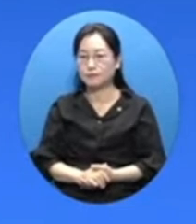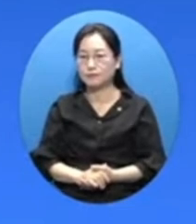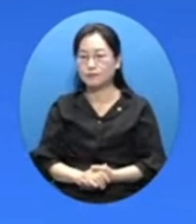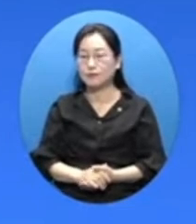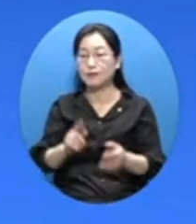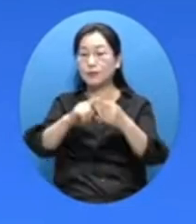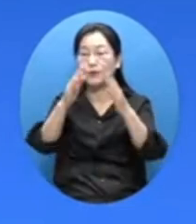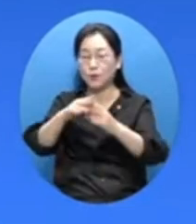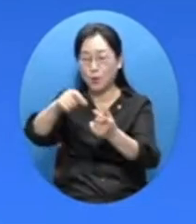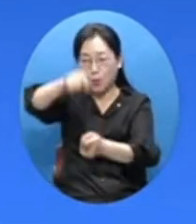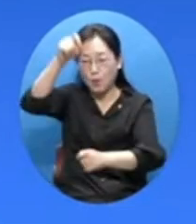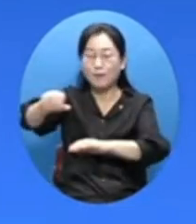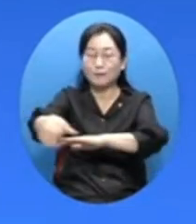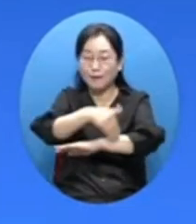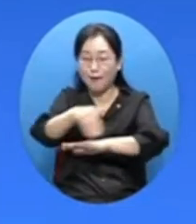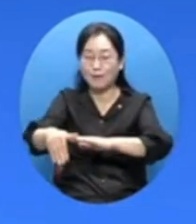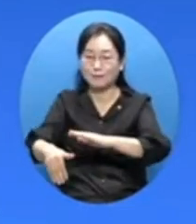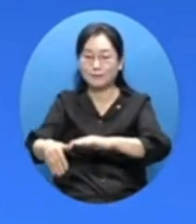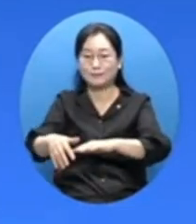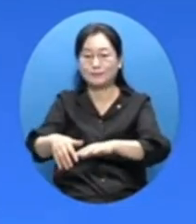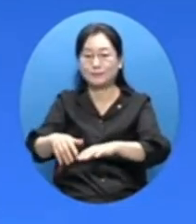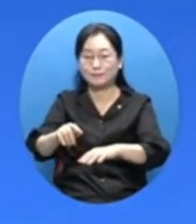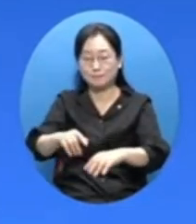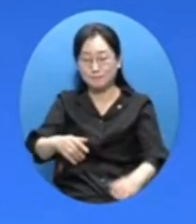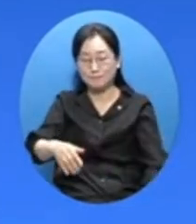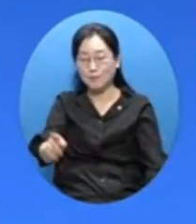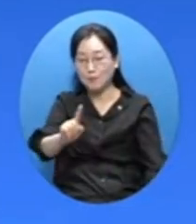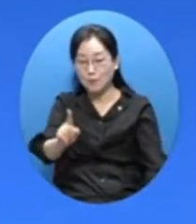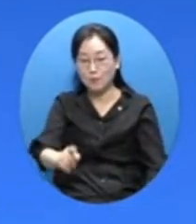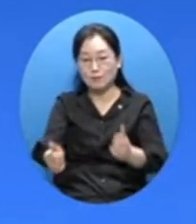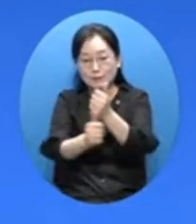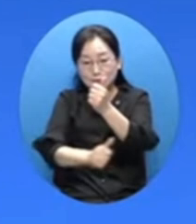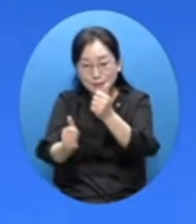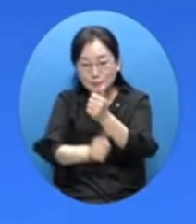교회 오래 다녀서 교회 재직도 되고 각 부서 임원도 됐는데